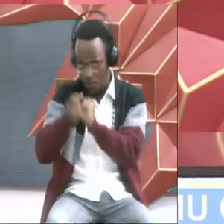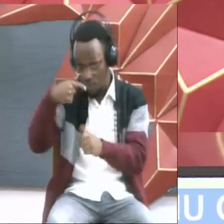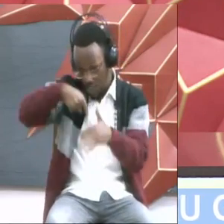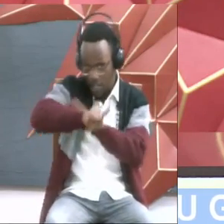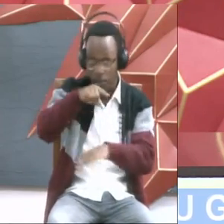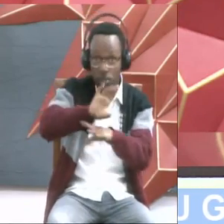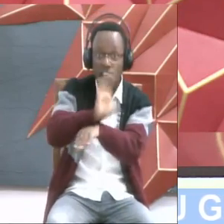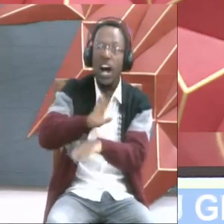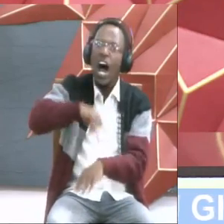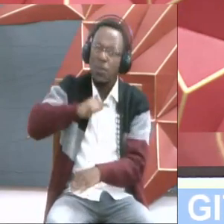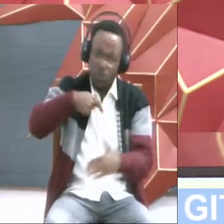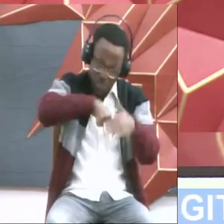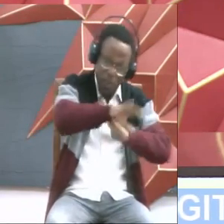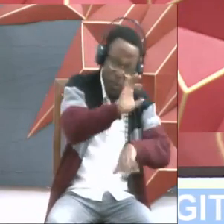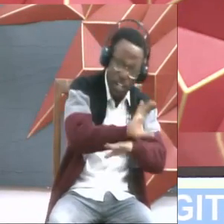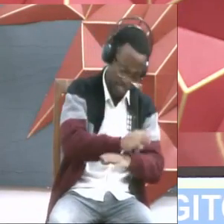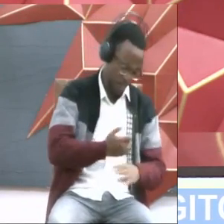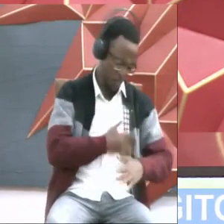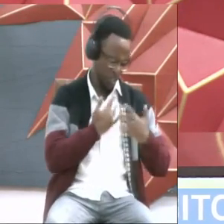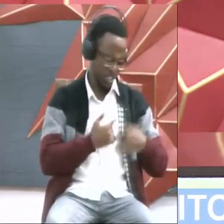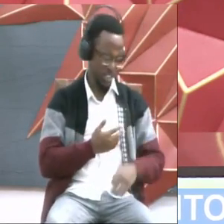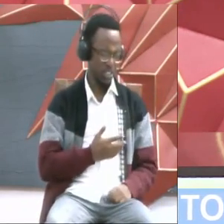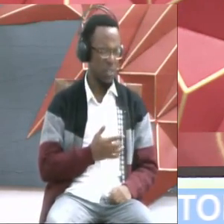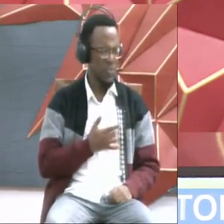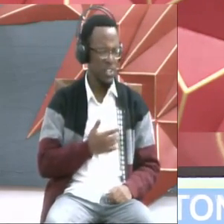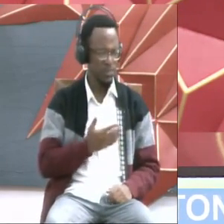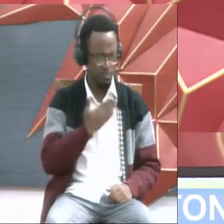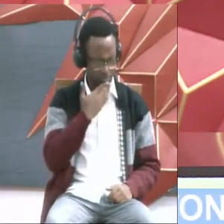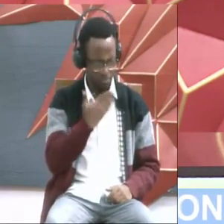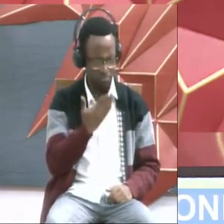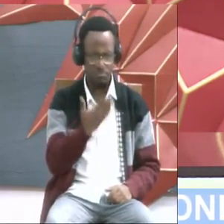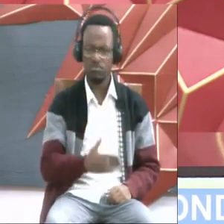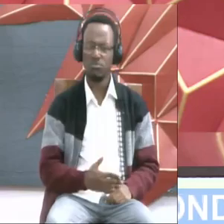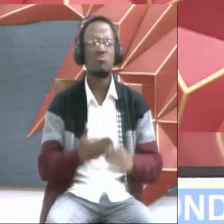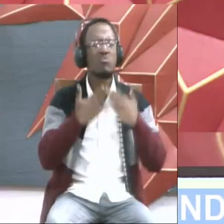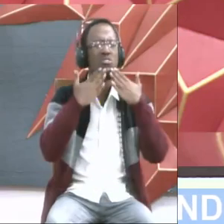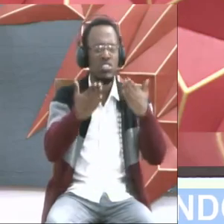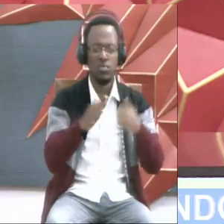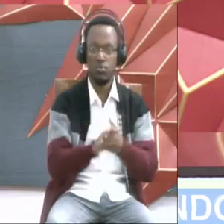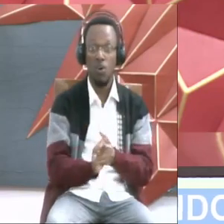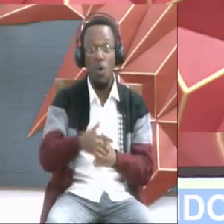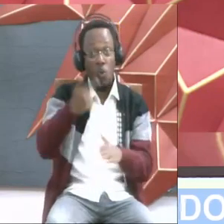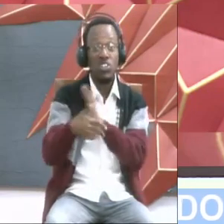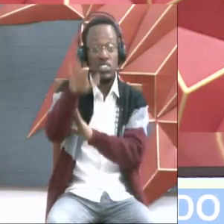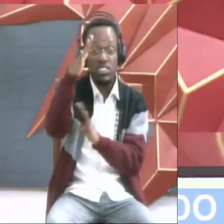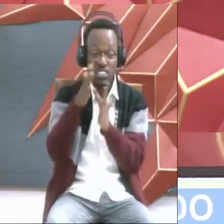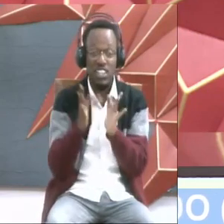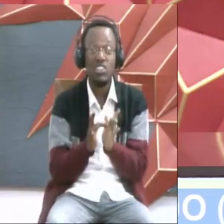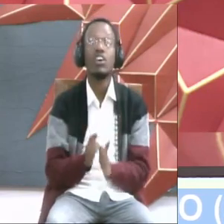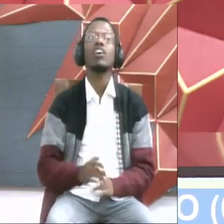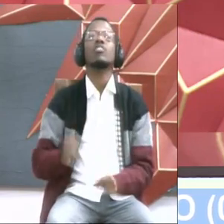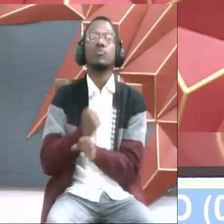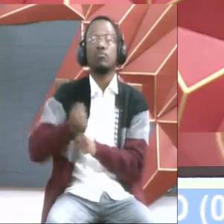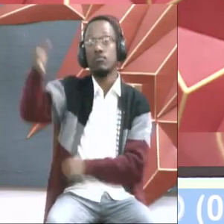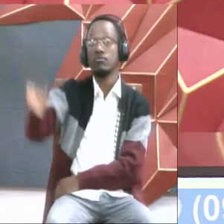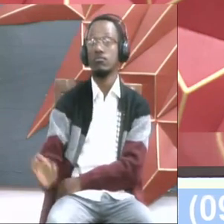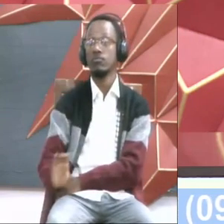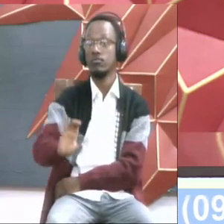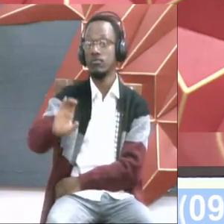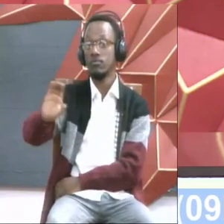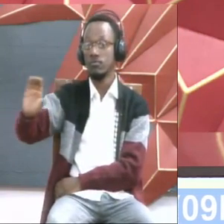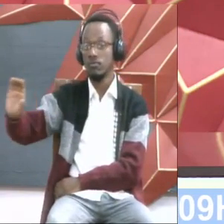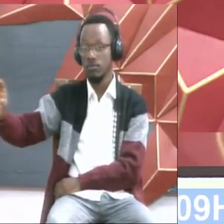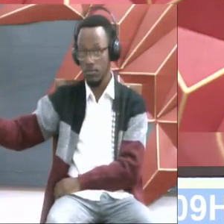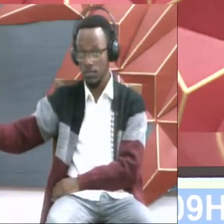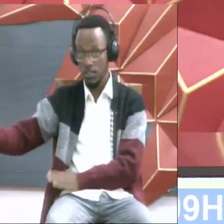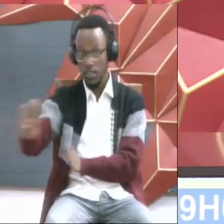kwinjira afite ishimwe mu mutima ry'ibyo Yesu yadukoreye igorogota amen bibiliya ivuga